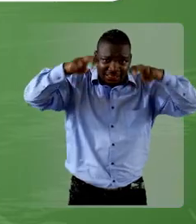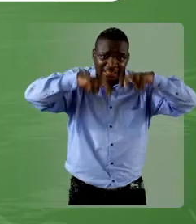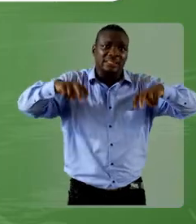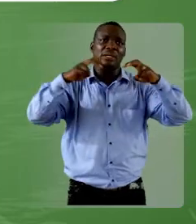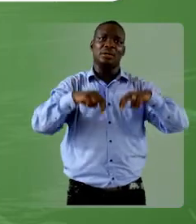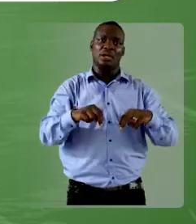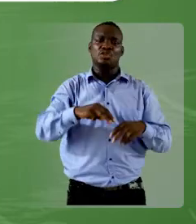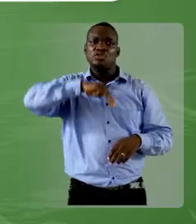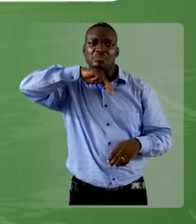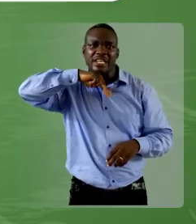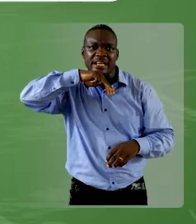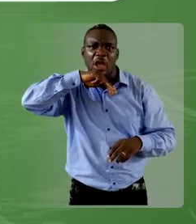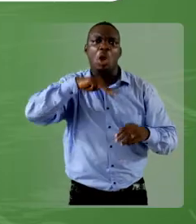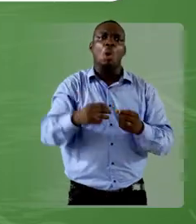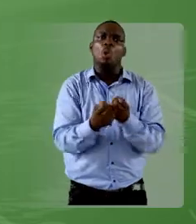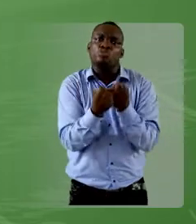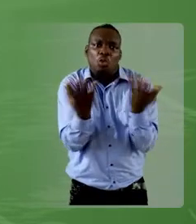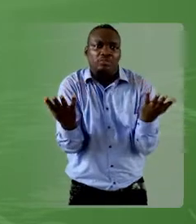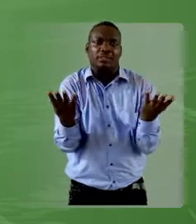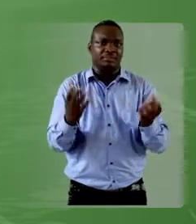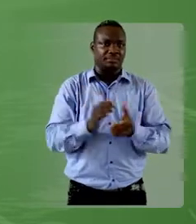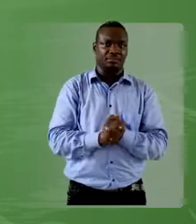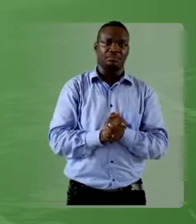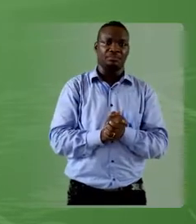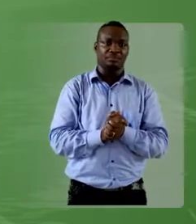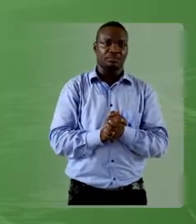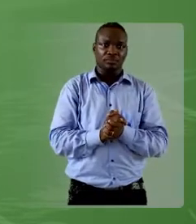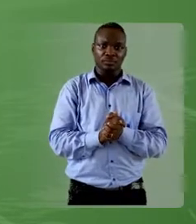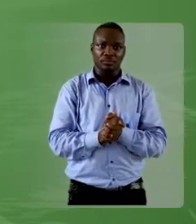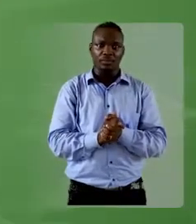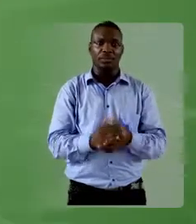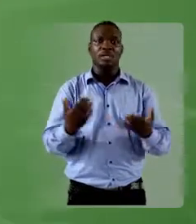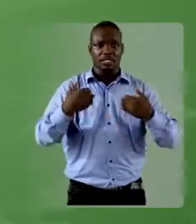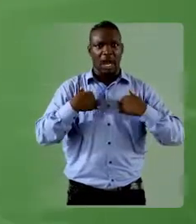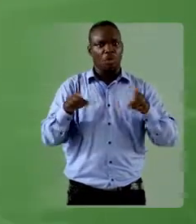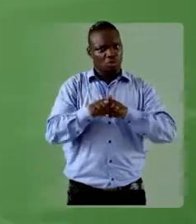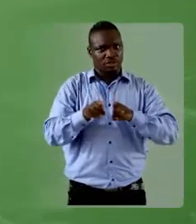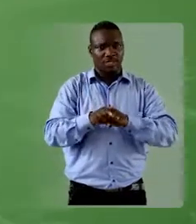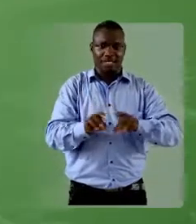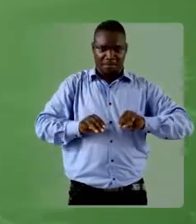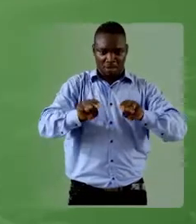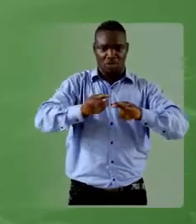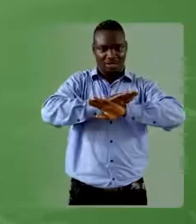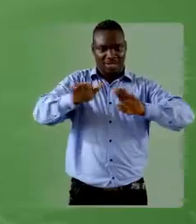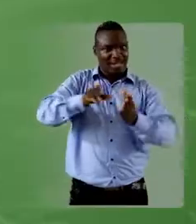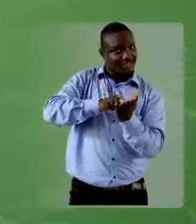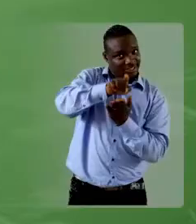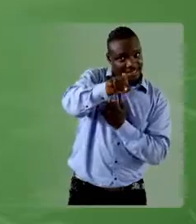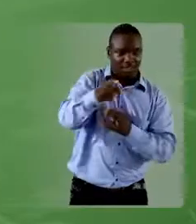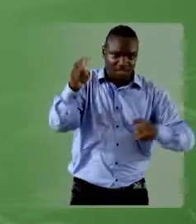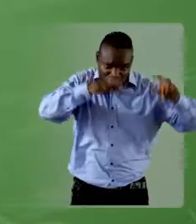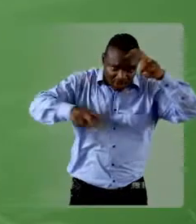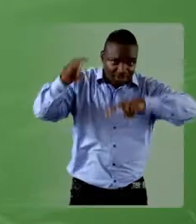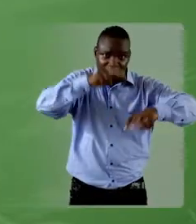dans le minerai. Il existe des méthodes indirectes de prospection. Ce